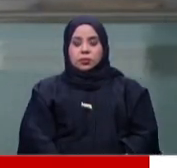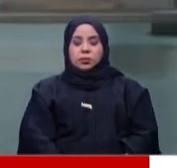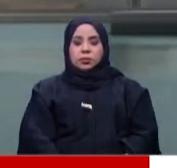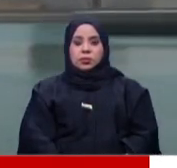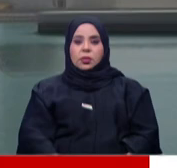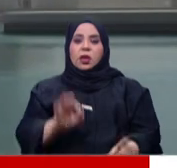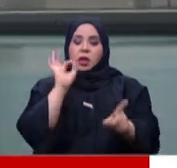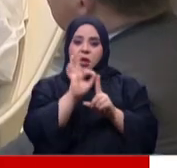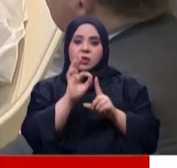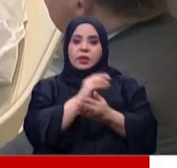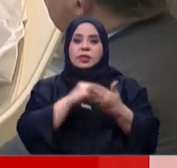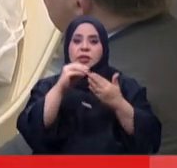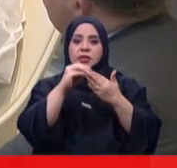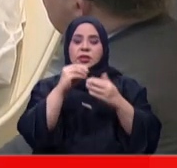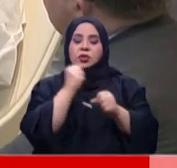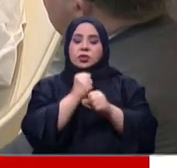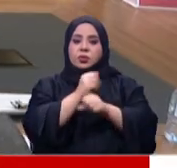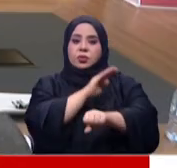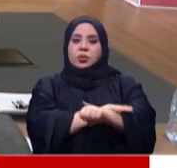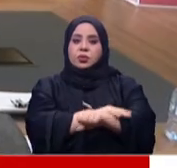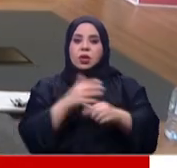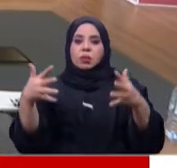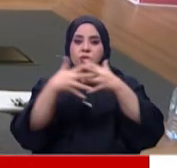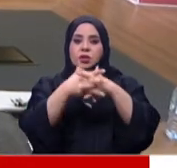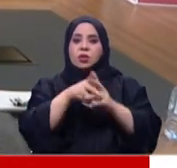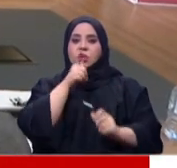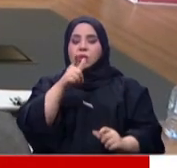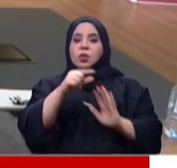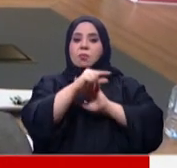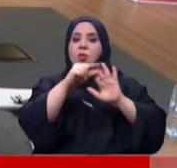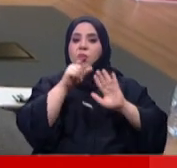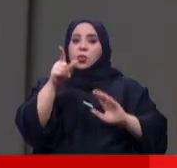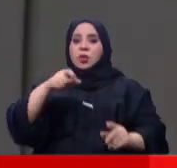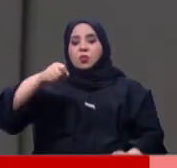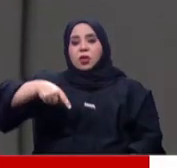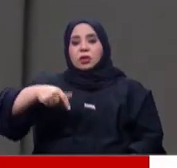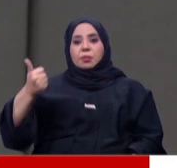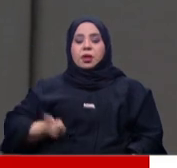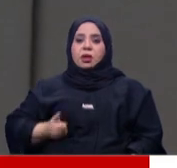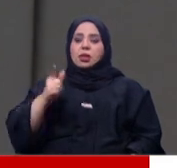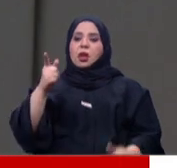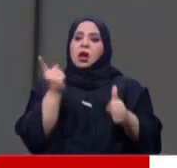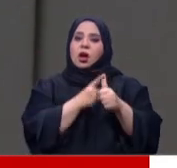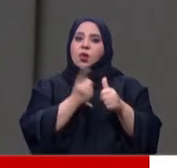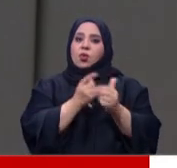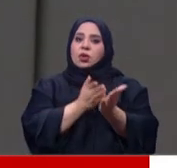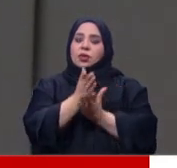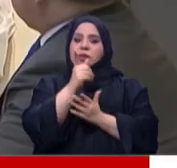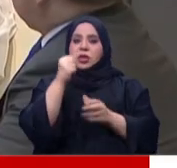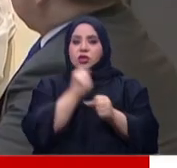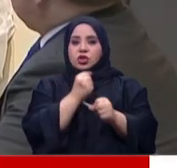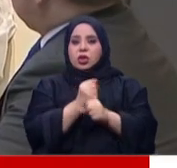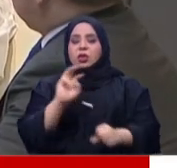بهدف تعزيز الجهود الوطنية المشتركة بجعل المواطن البحريني هو الخيار الأول للتوظيف في